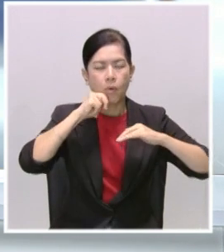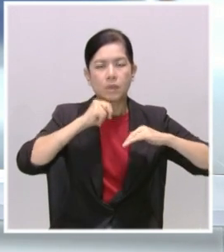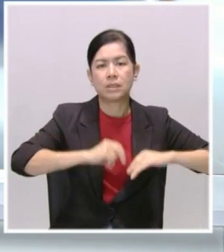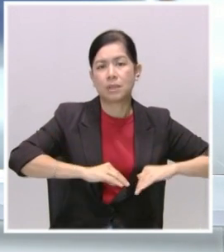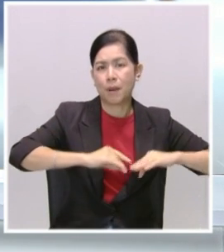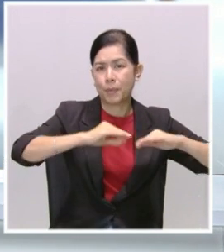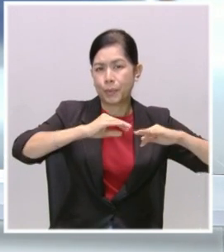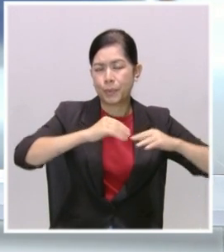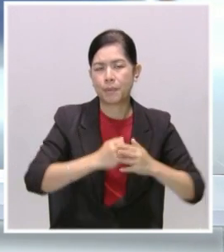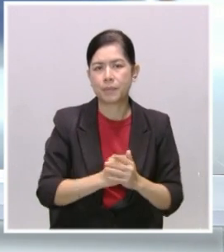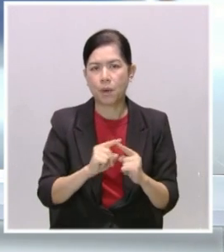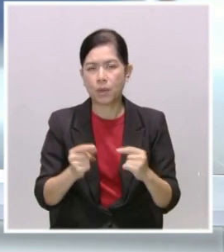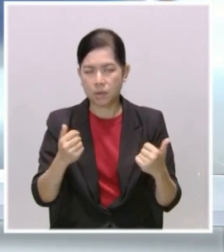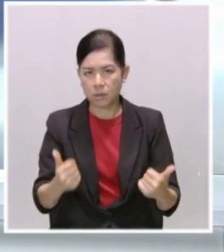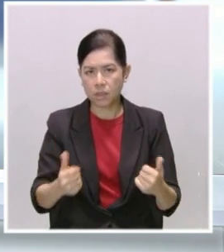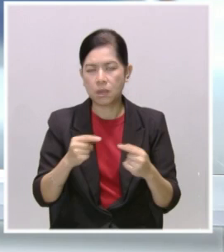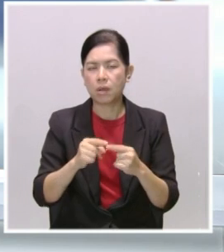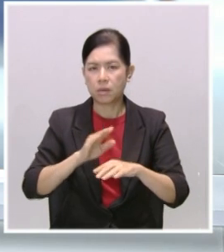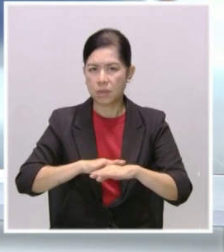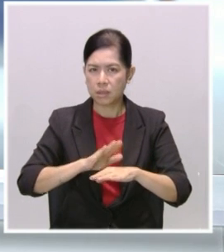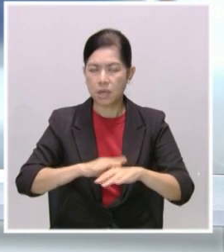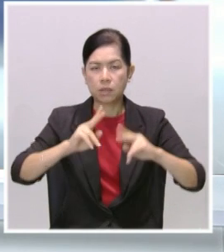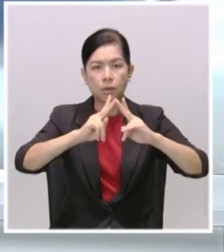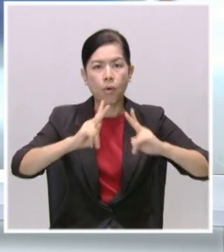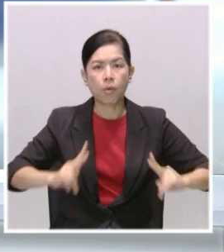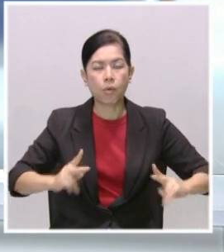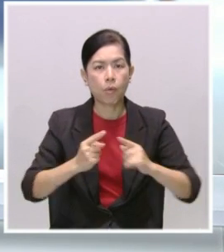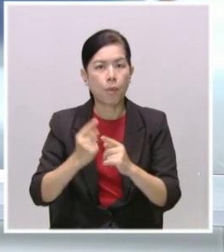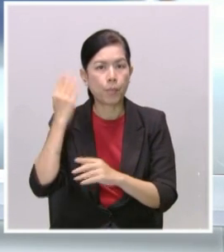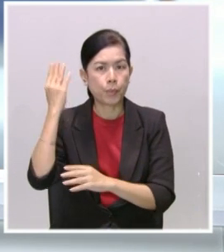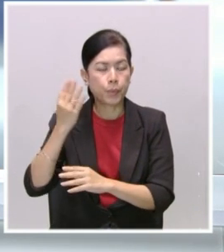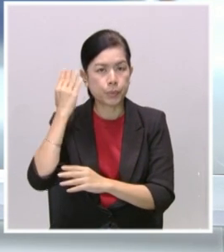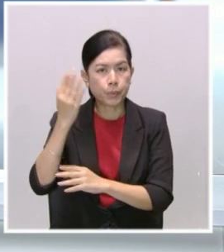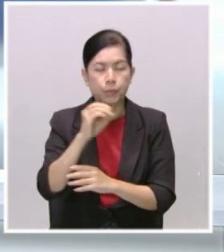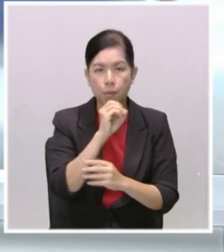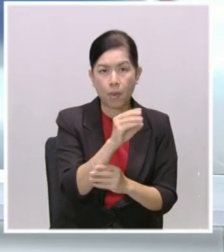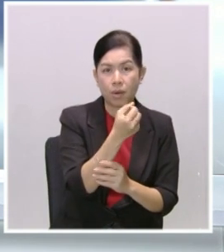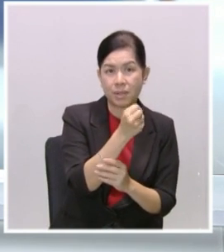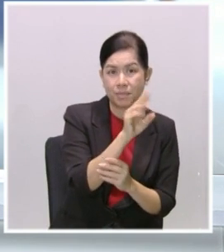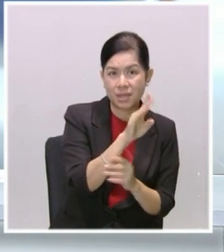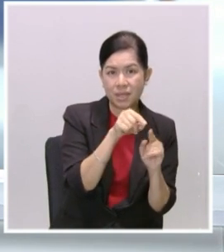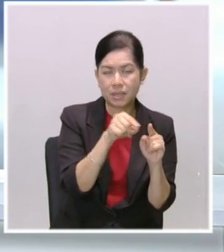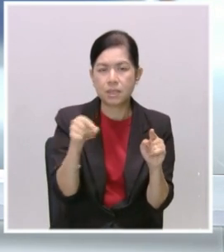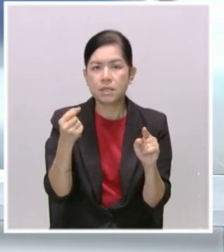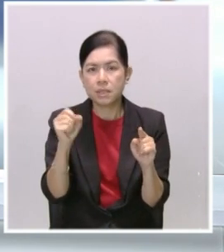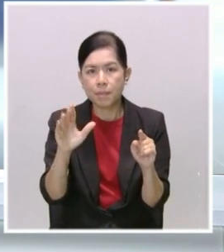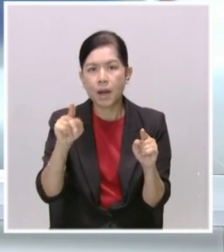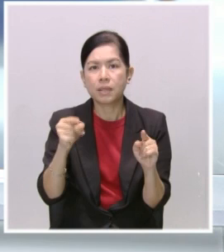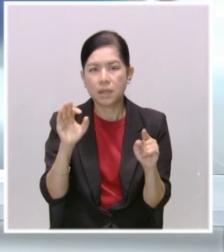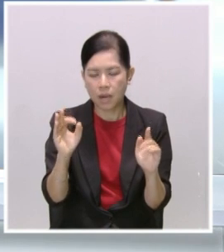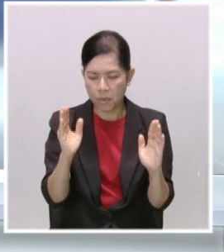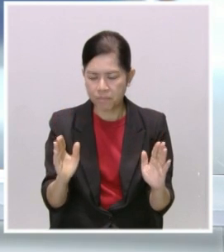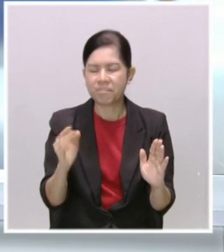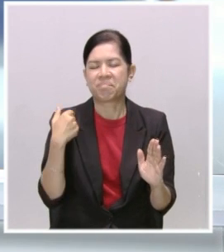ไรก็ตามค่ะสภาพอากาศยังวางใจไม่ได้เพราะว่ากรมอุตุประเมินเอาไว้นะคะช่วงวันที่14ถึง15กันยายนเป็นช่วงเวลาที่เดี๋ยวม